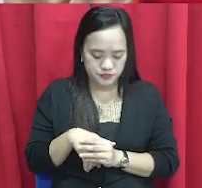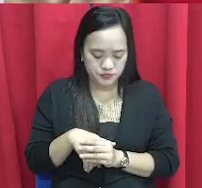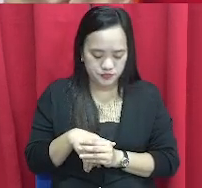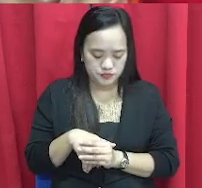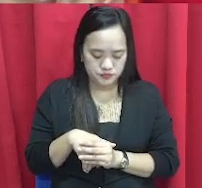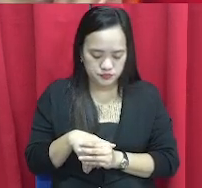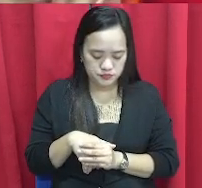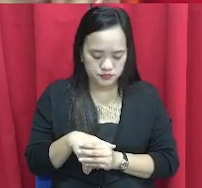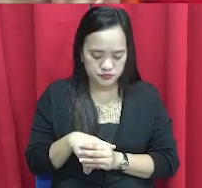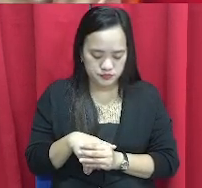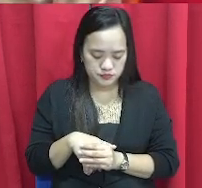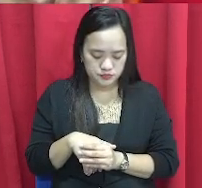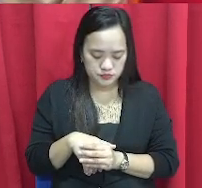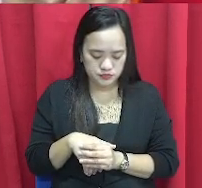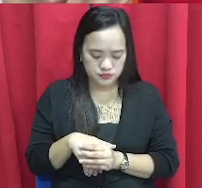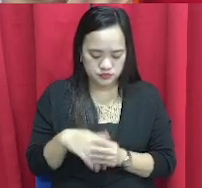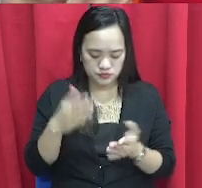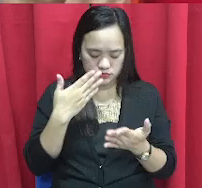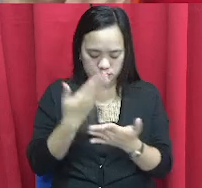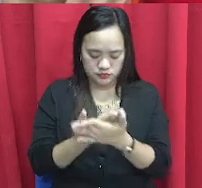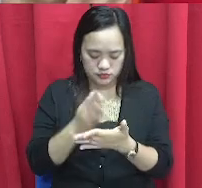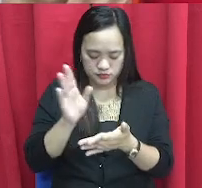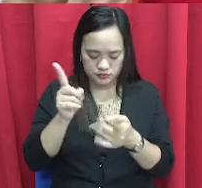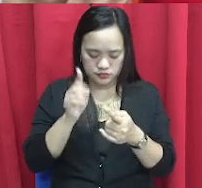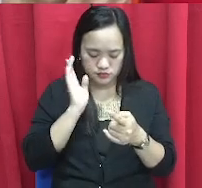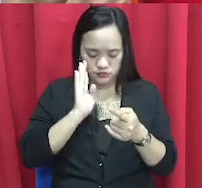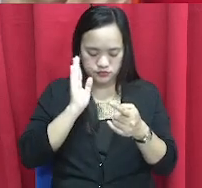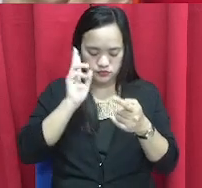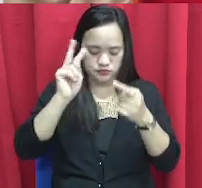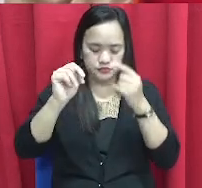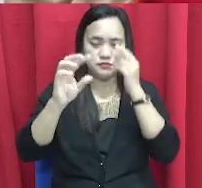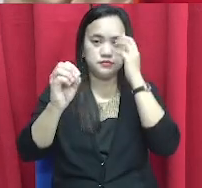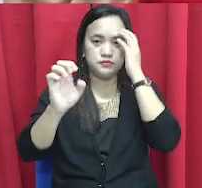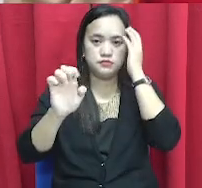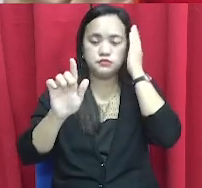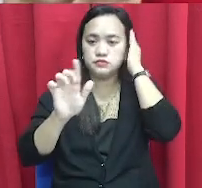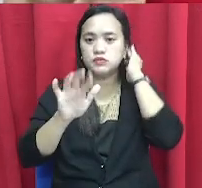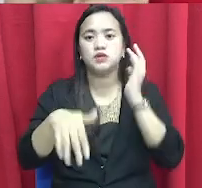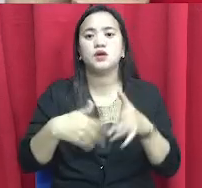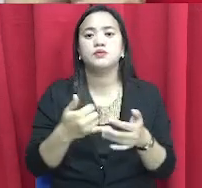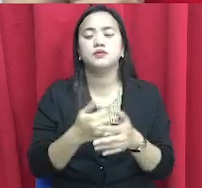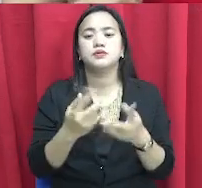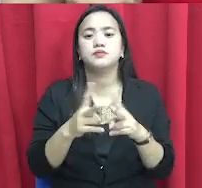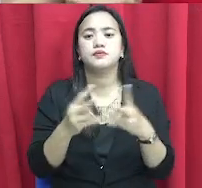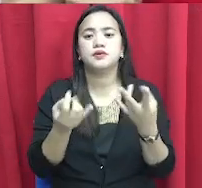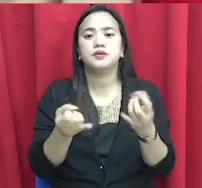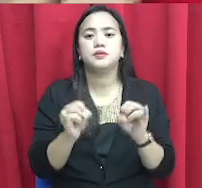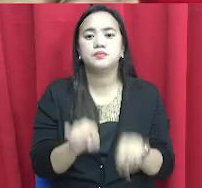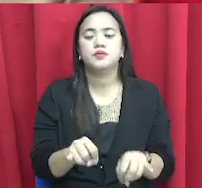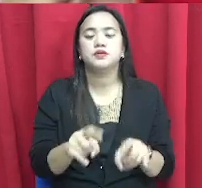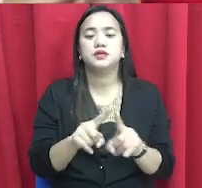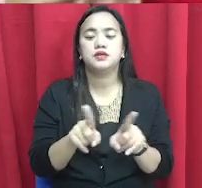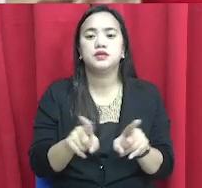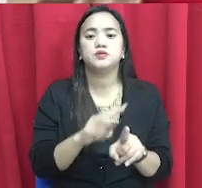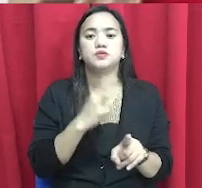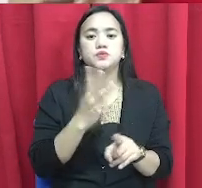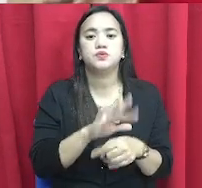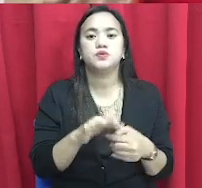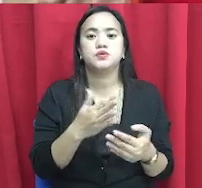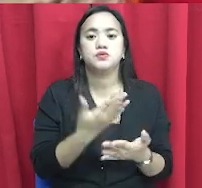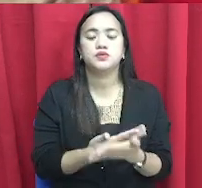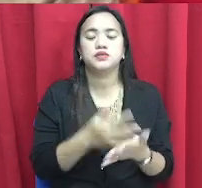Fb live Magandang tanghali sir Noel ang ah patungkol sa kahalagahan importance kung paano natin lalo pag